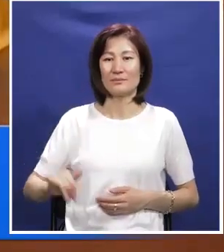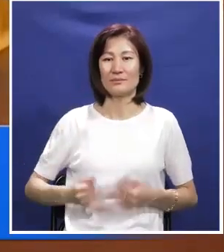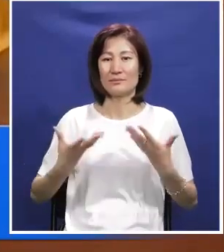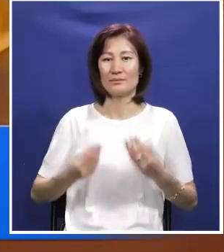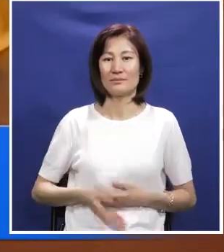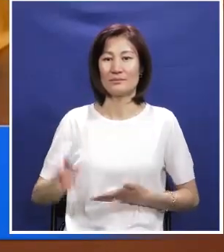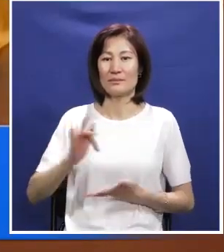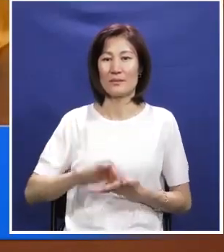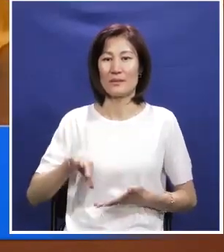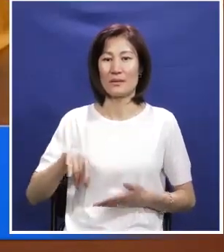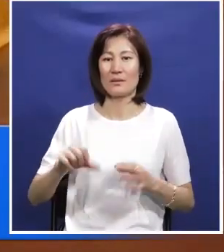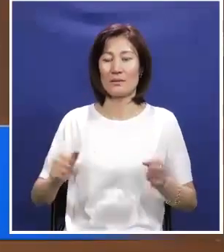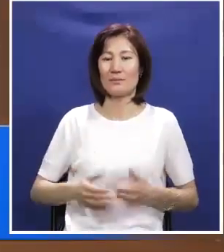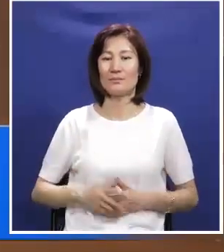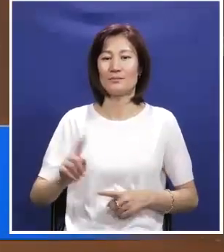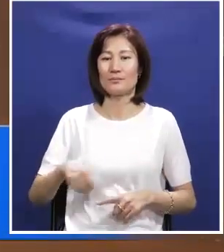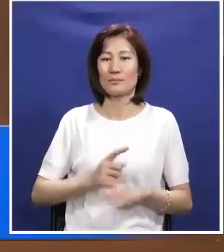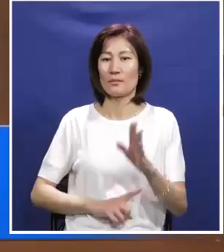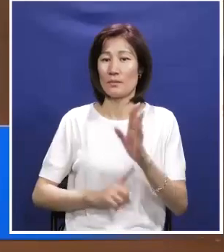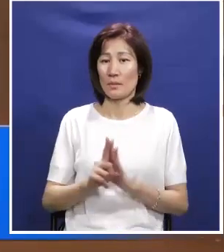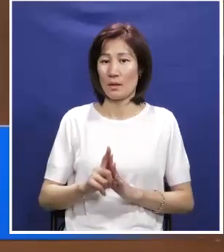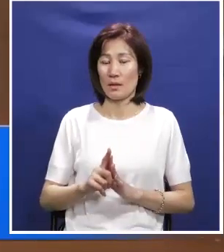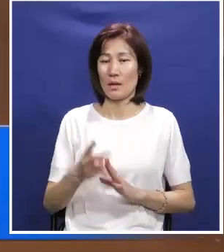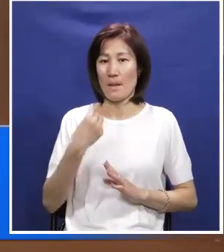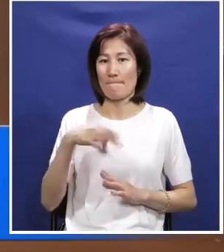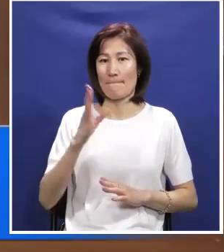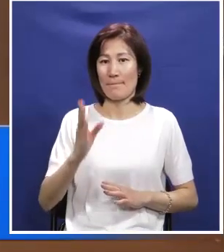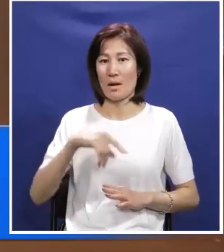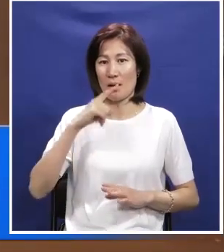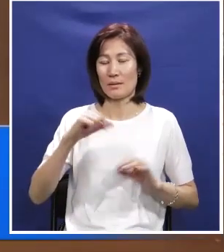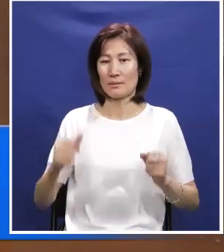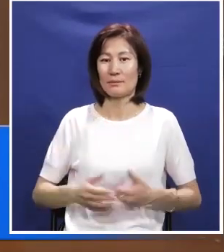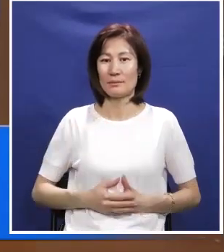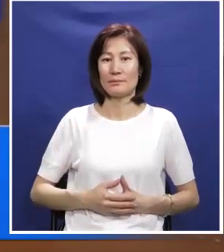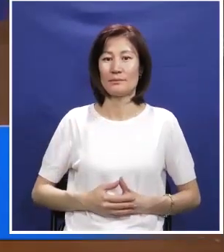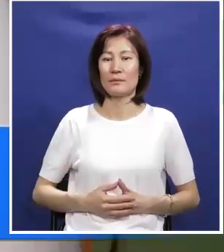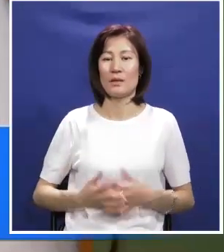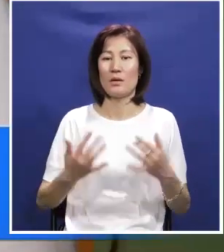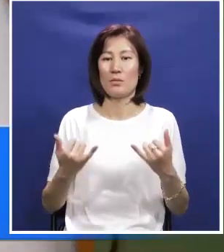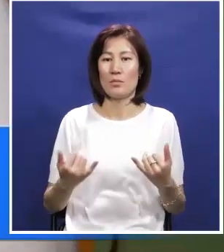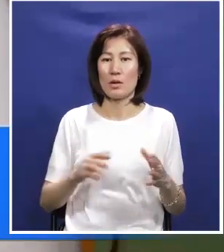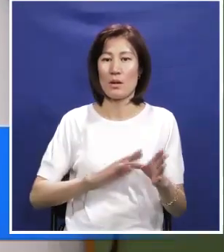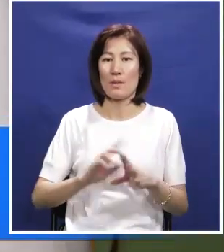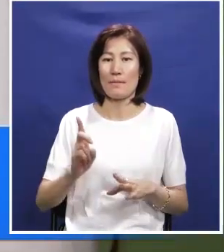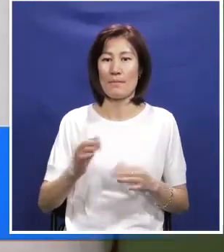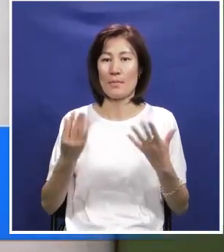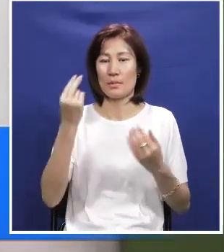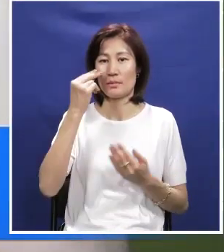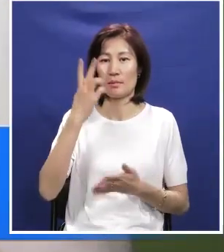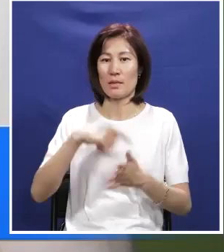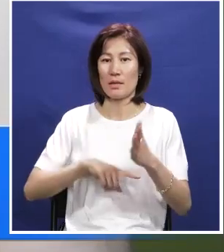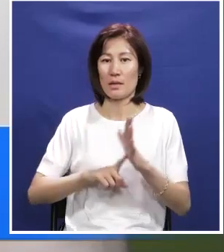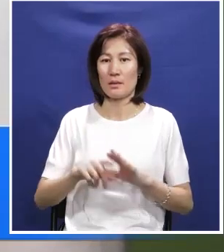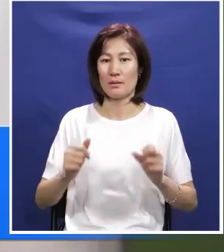арттырады. Қала тұрғыны Азара Исаева бұл бастаманың нәтижесі бар екендігін баса айтты. Бүгін біз Шымкент